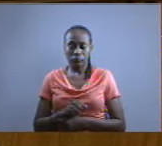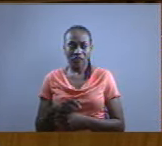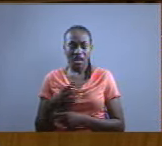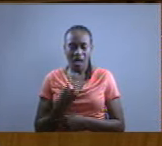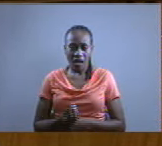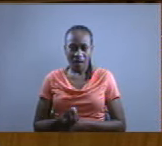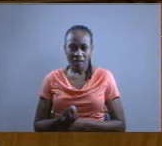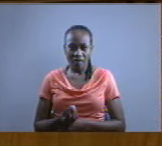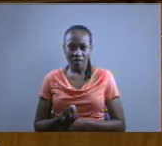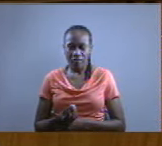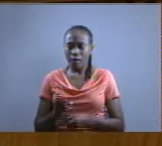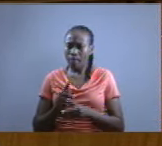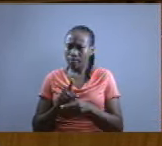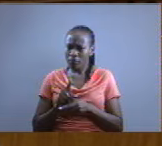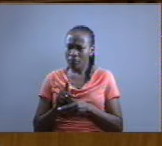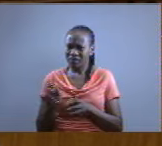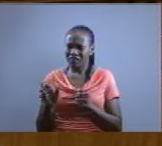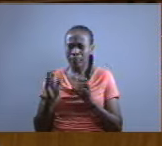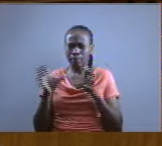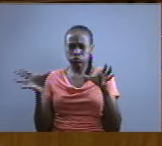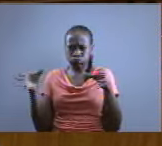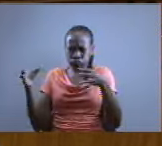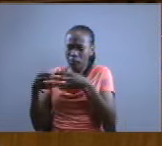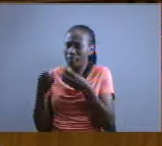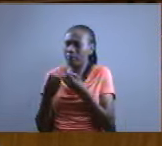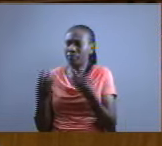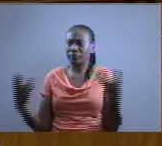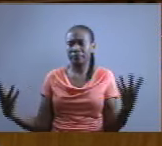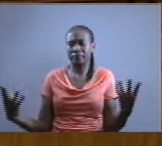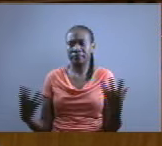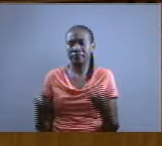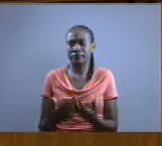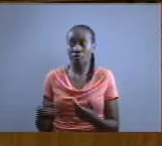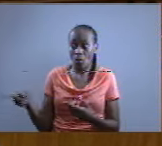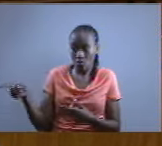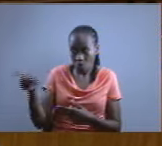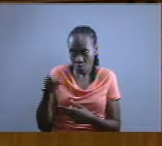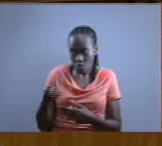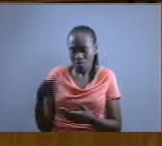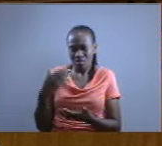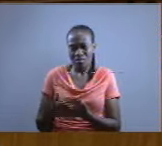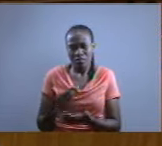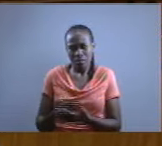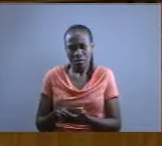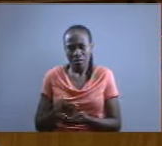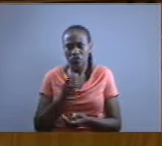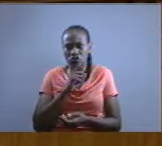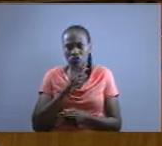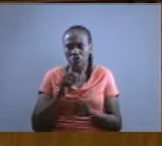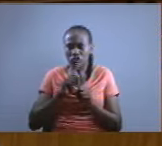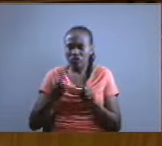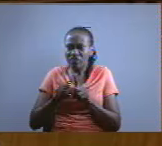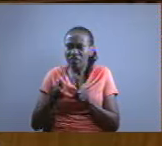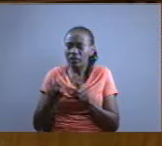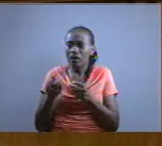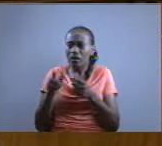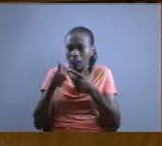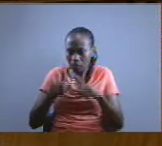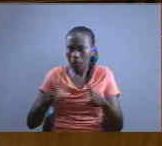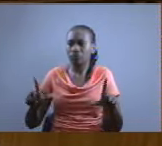vir amptelike beleidseindes vlot praat. Mire. Soos